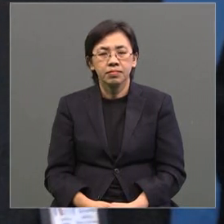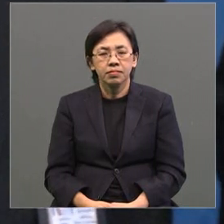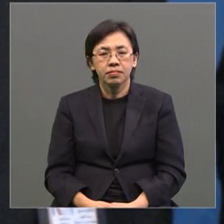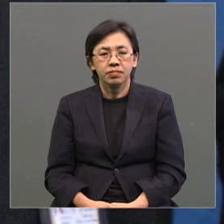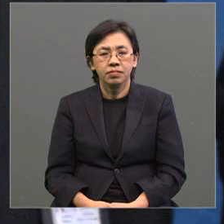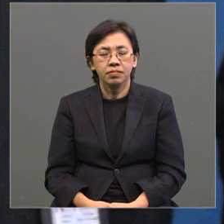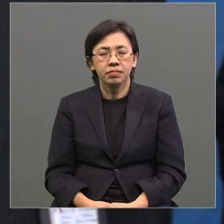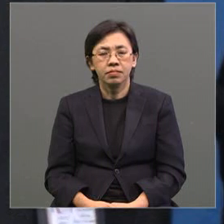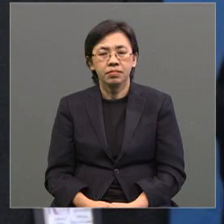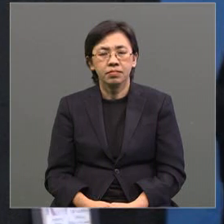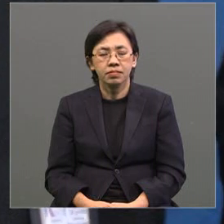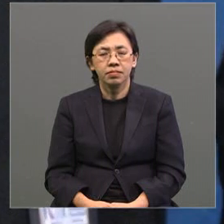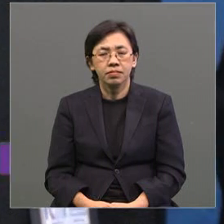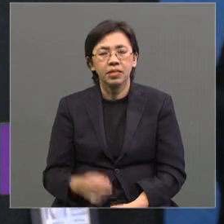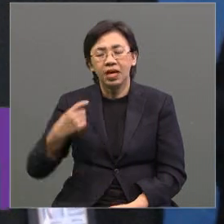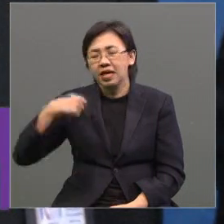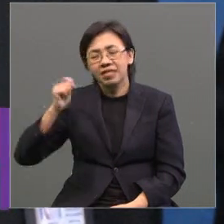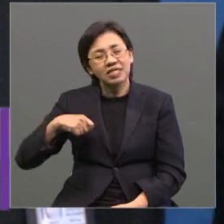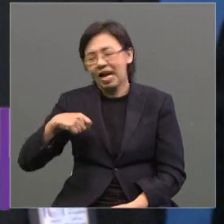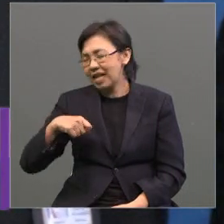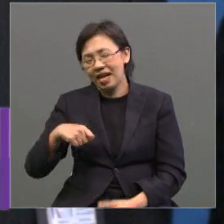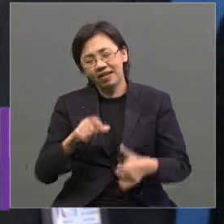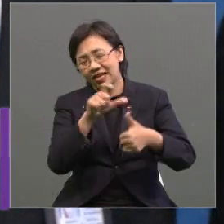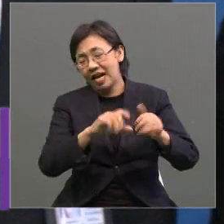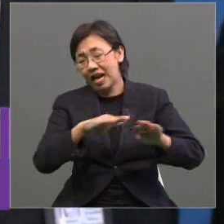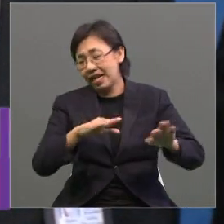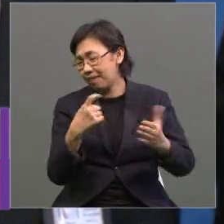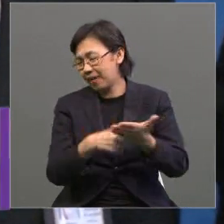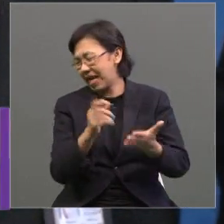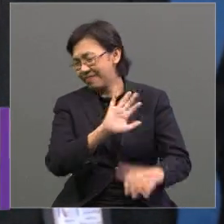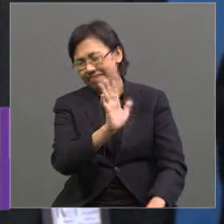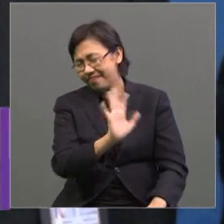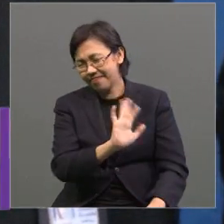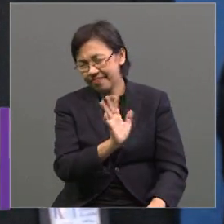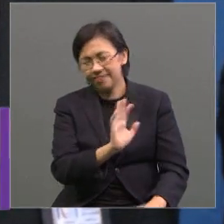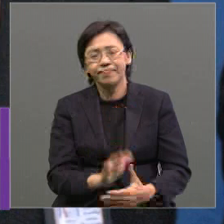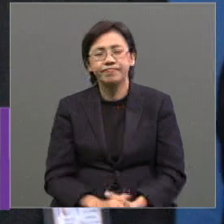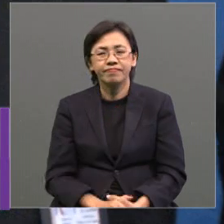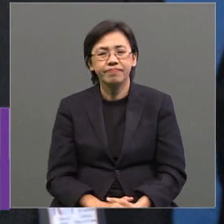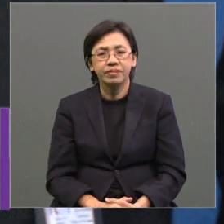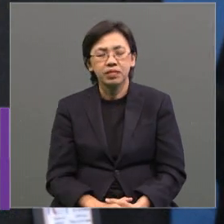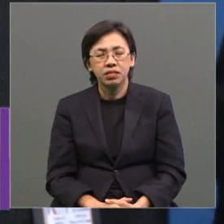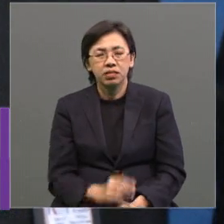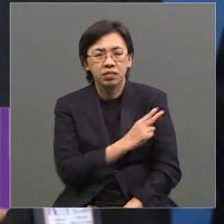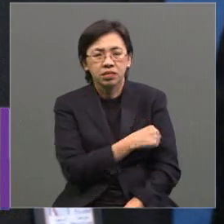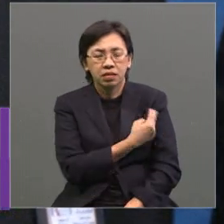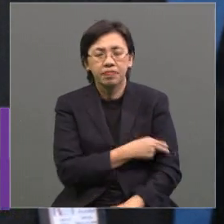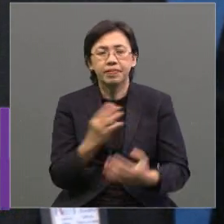อง สำหรับเคสนี้ศาลไม่ให้ประกันนะเขาจะไปรักษาแต่ว่าทางโรงพยาบาลและทัน